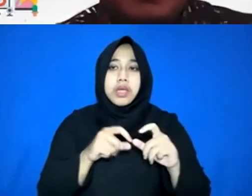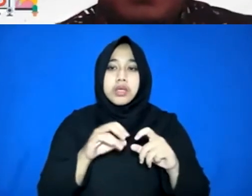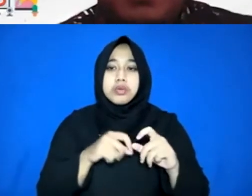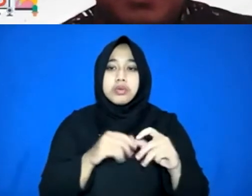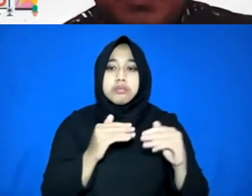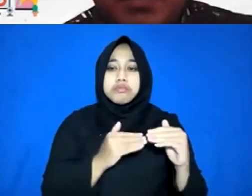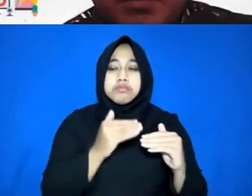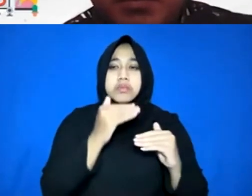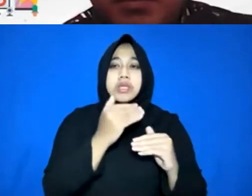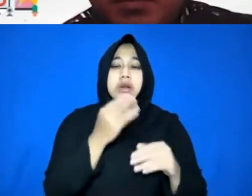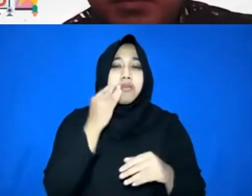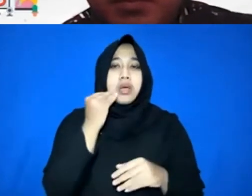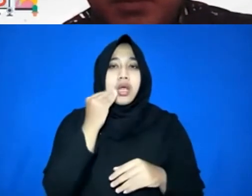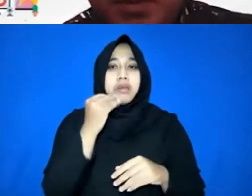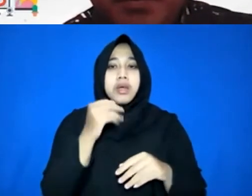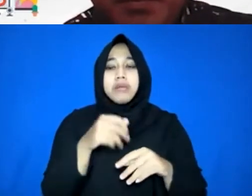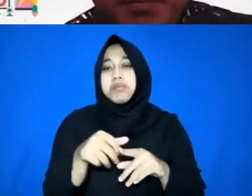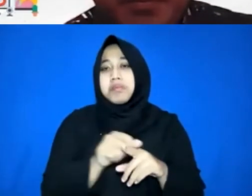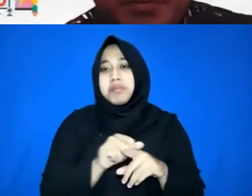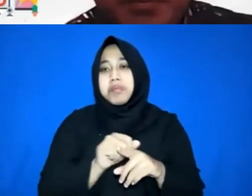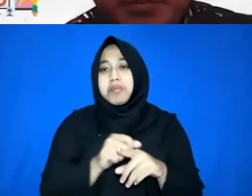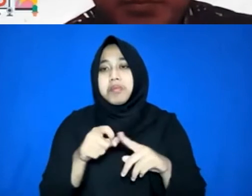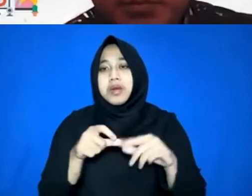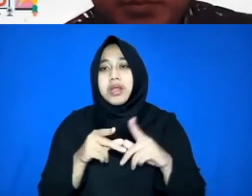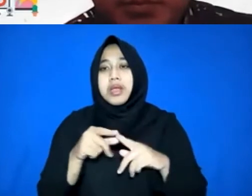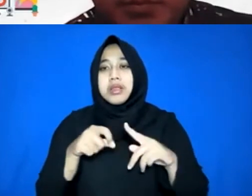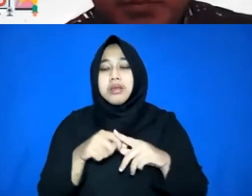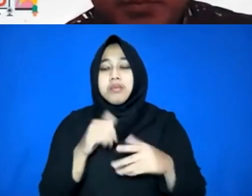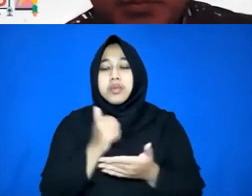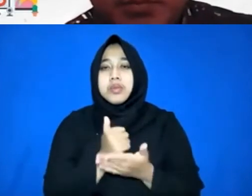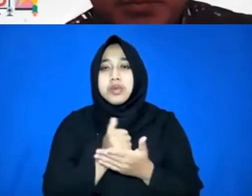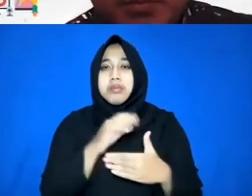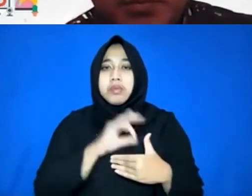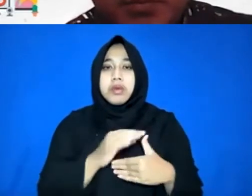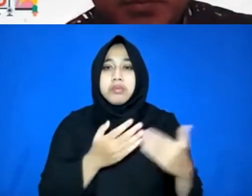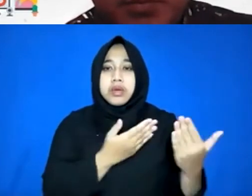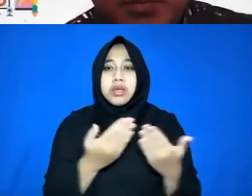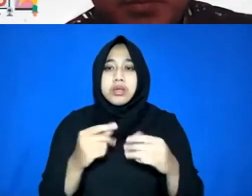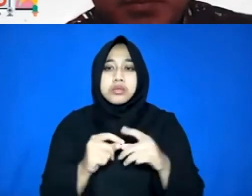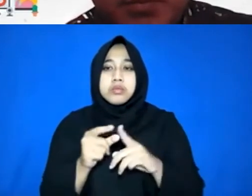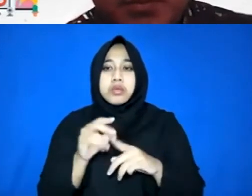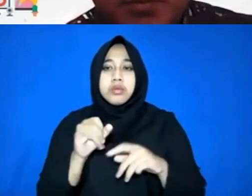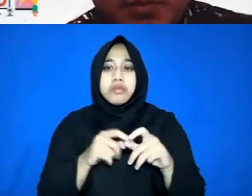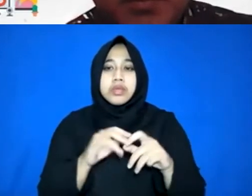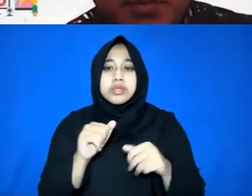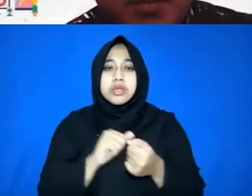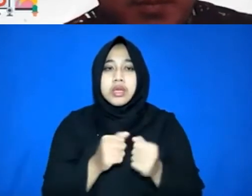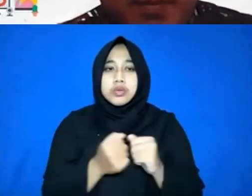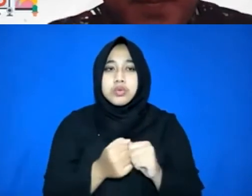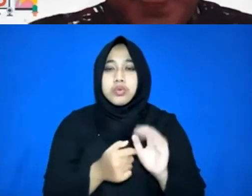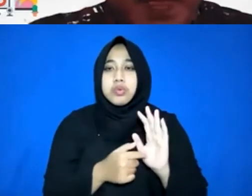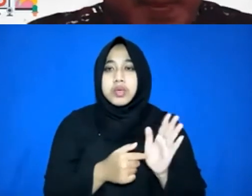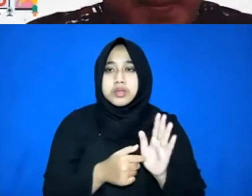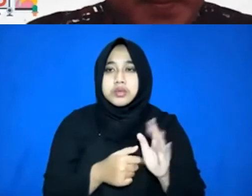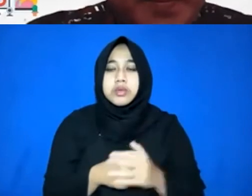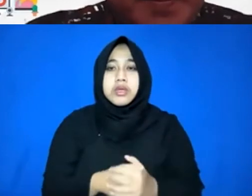meningkatkan pengalaman praktis dari Pak Zainal yang nantinya bisa bermanfaat gitu ya ketika memberikan supervisi kasus terhadap para mahasiswa. Oke,